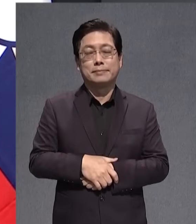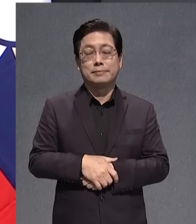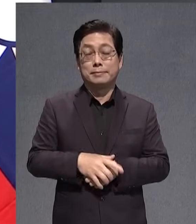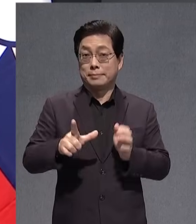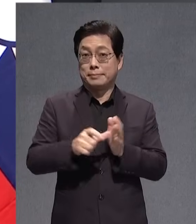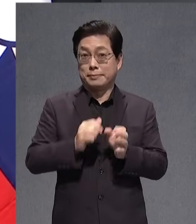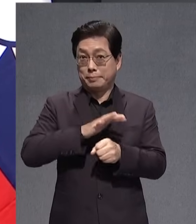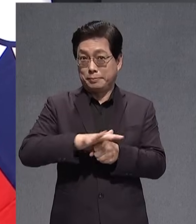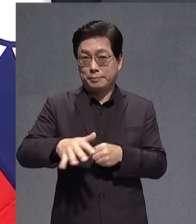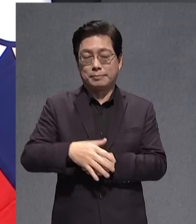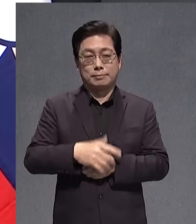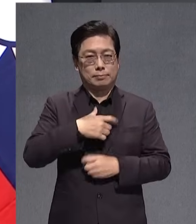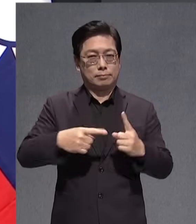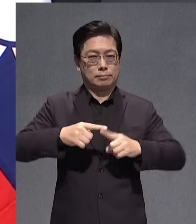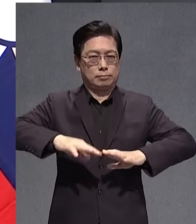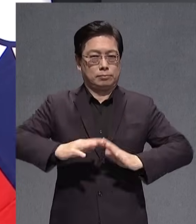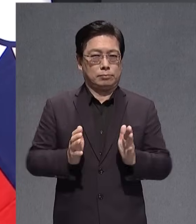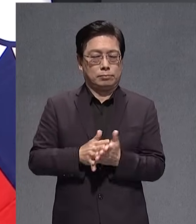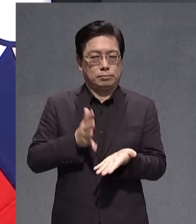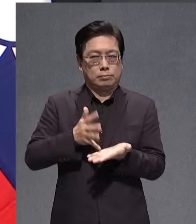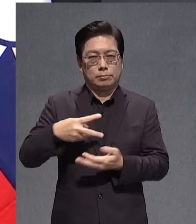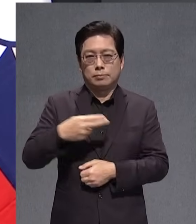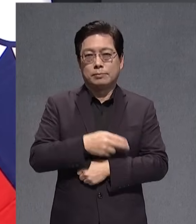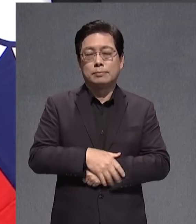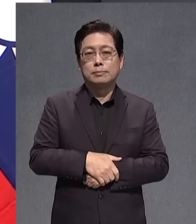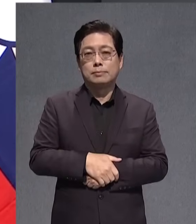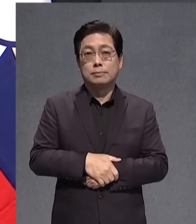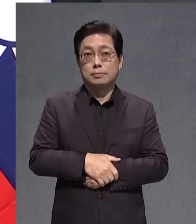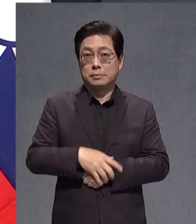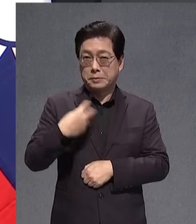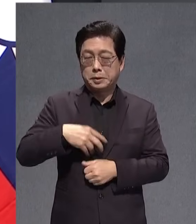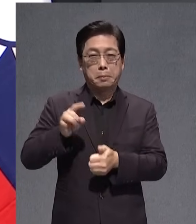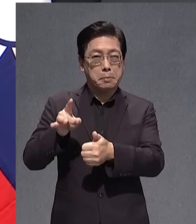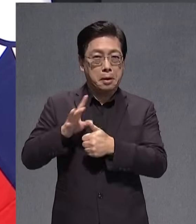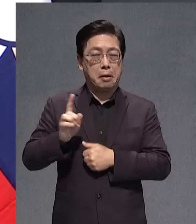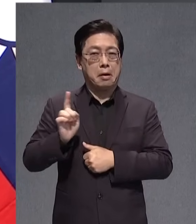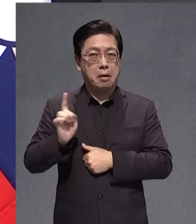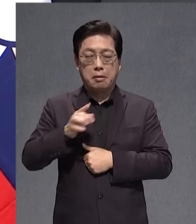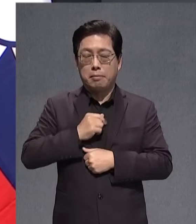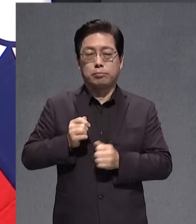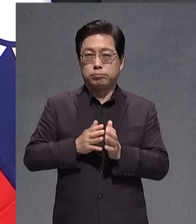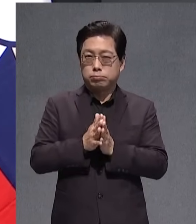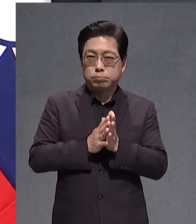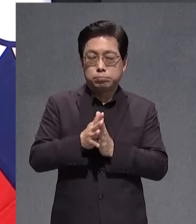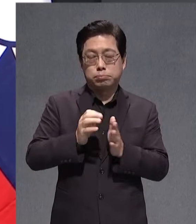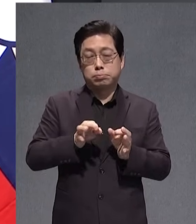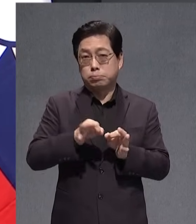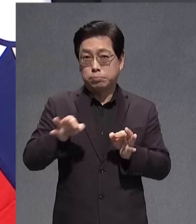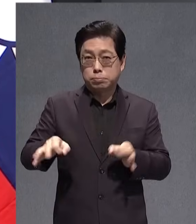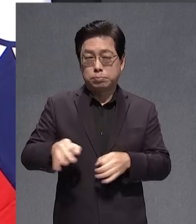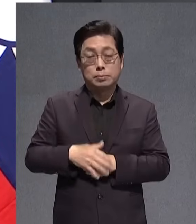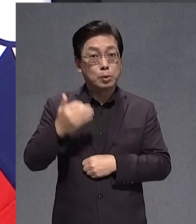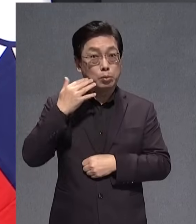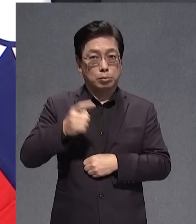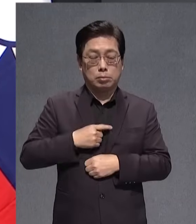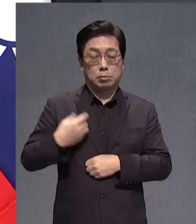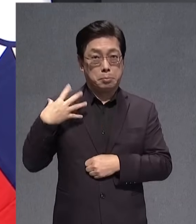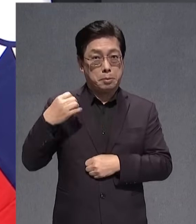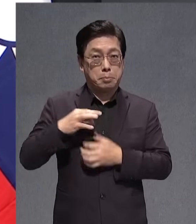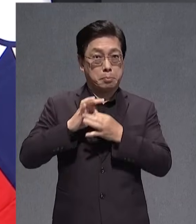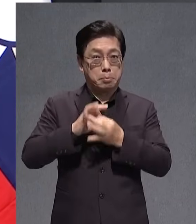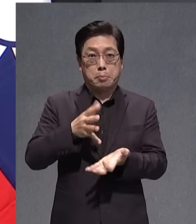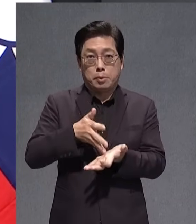时间届满，候选人应即结束发言，不得以任何理由请求延长，如仍不停止发言